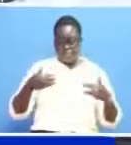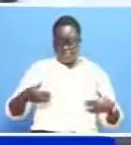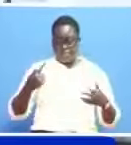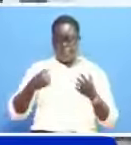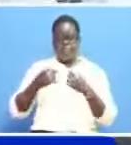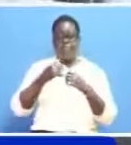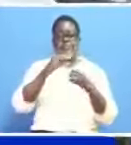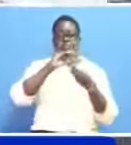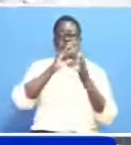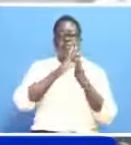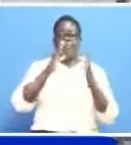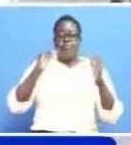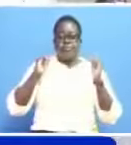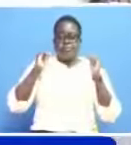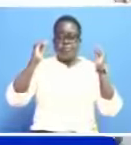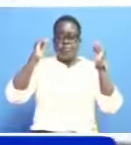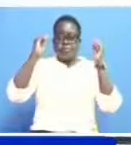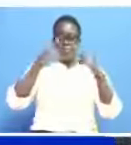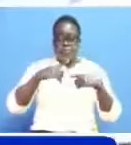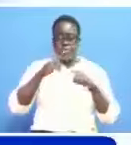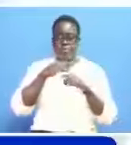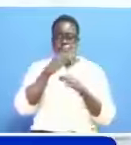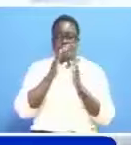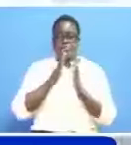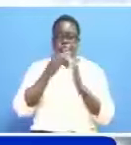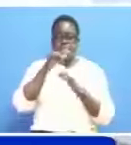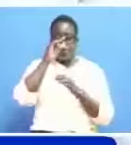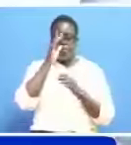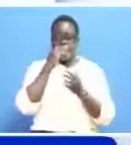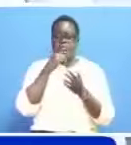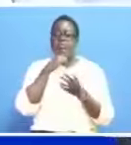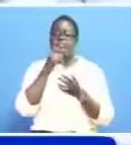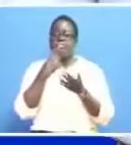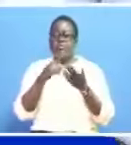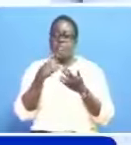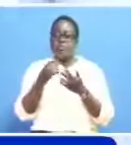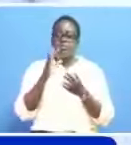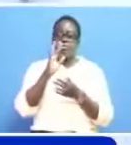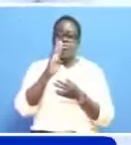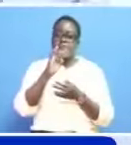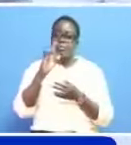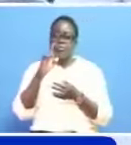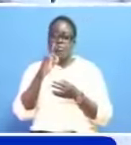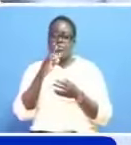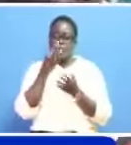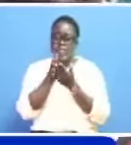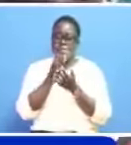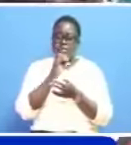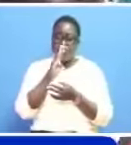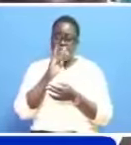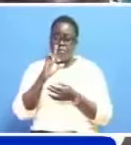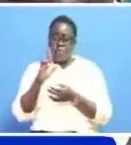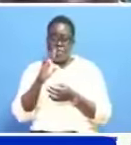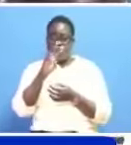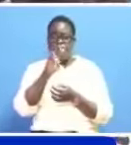wingi kavindani kama andamono a na kusukumi isi ya selikali kulea kufitu ukithia motala tala wa ilovia wa mwaka wangilili miongo ili na inya. Na